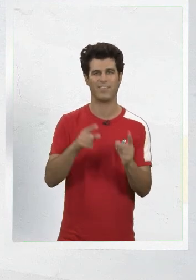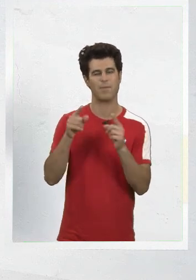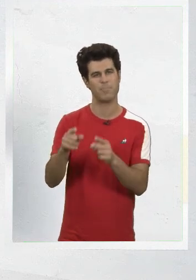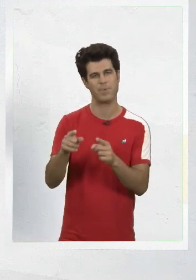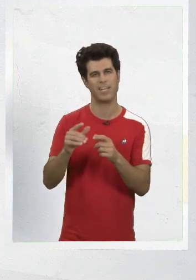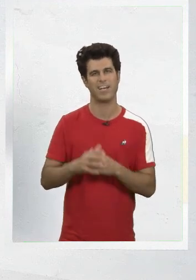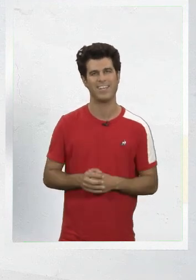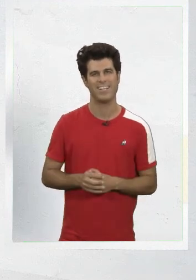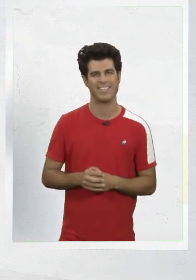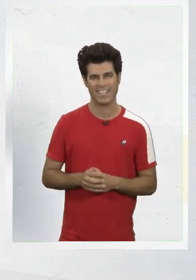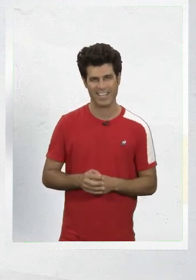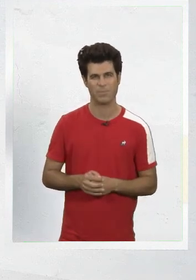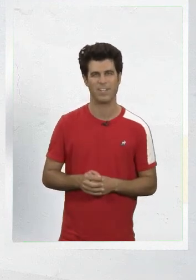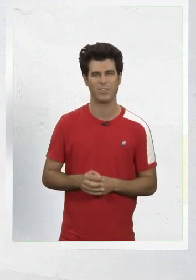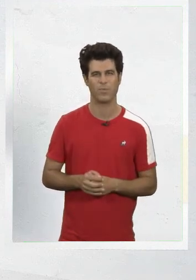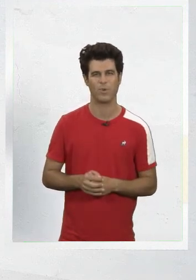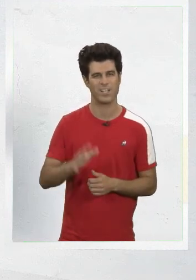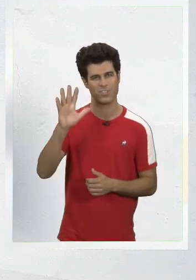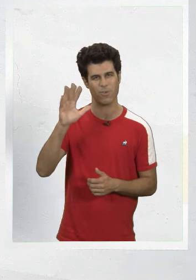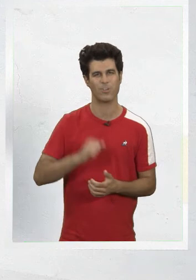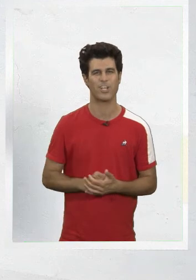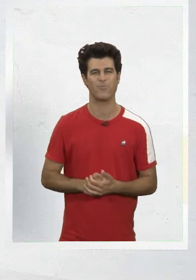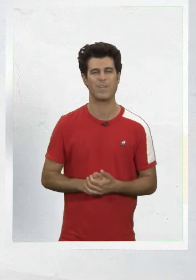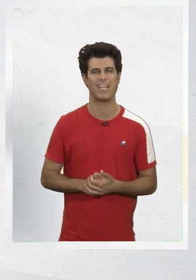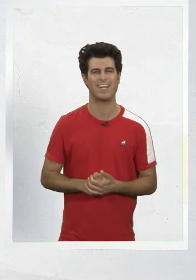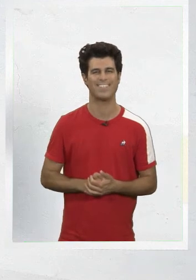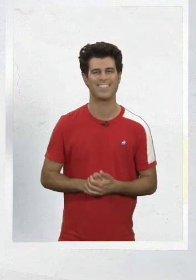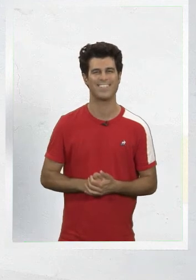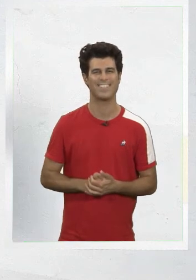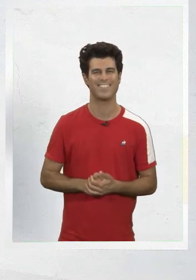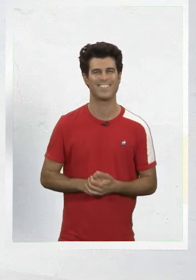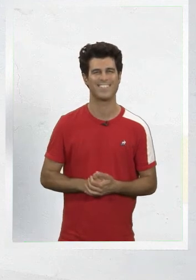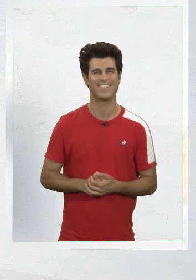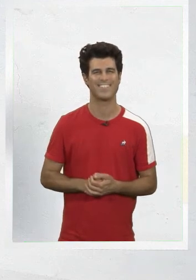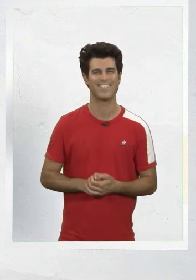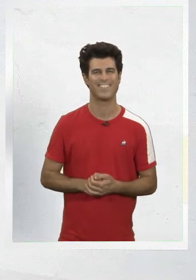איתך וגם עם בילה, הדיירת בדיור המוגן. קודם כל, שלום בילה.